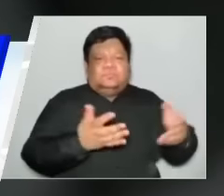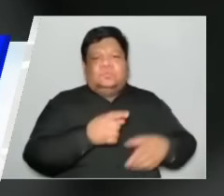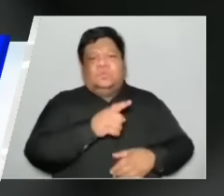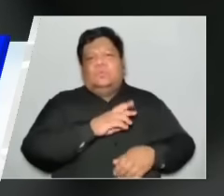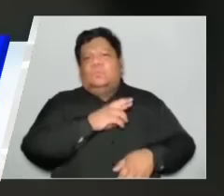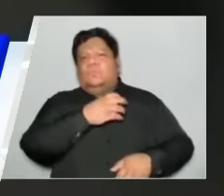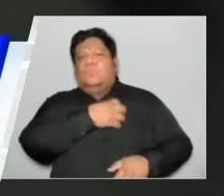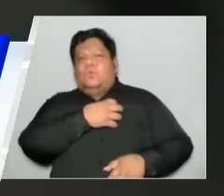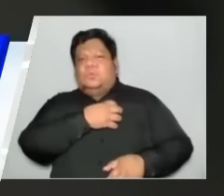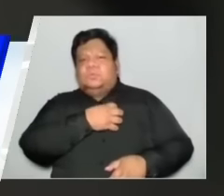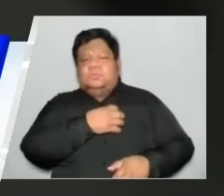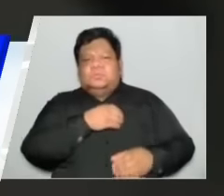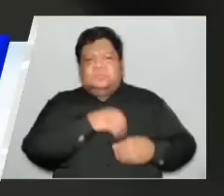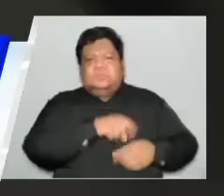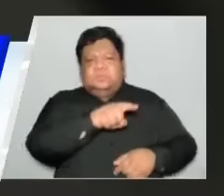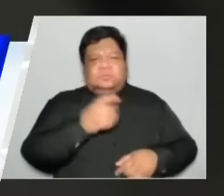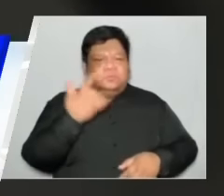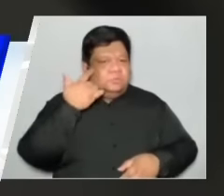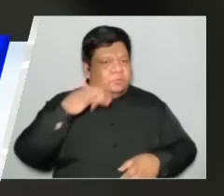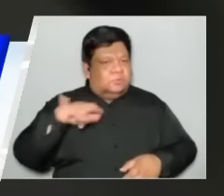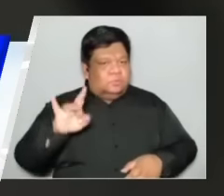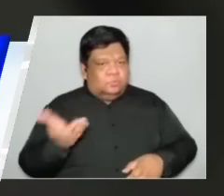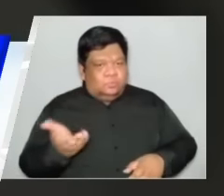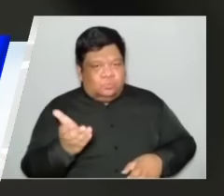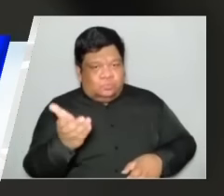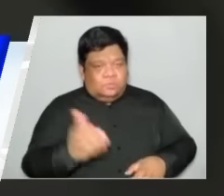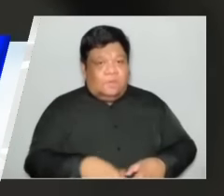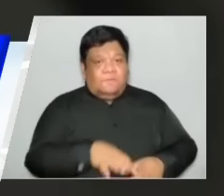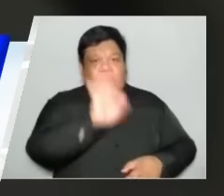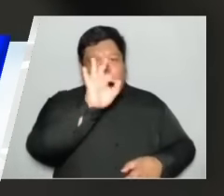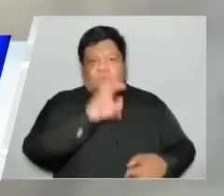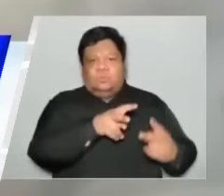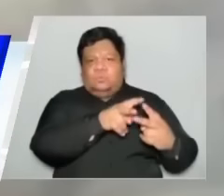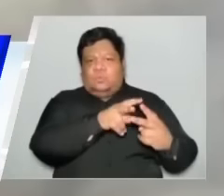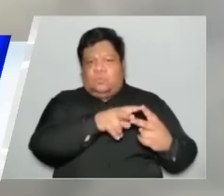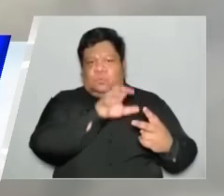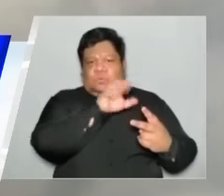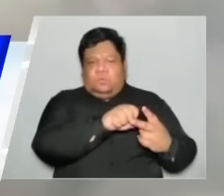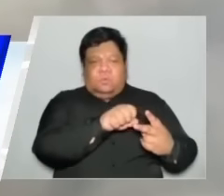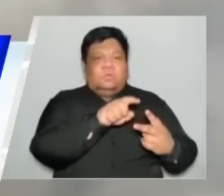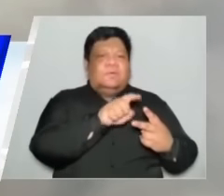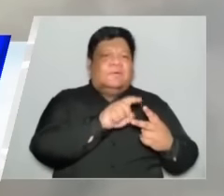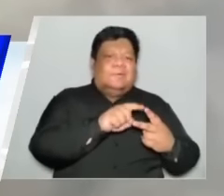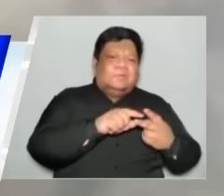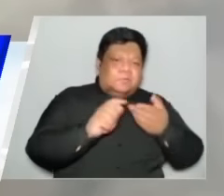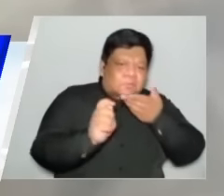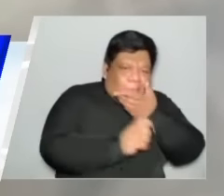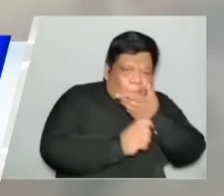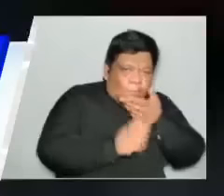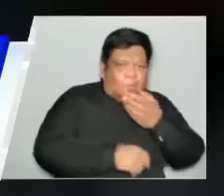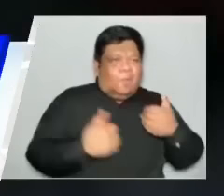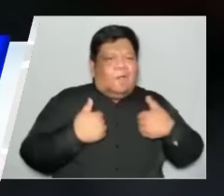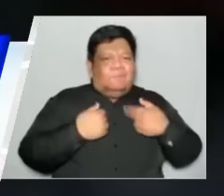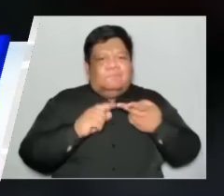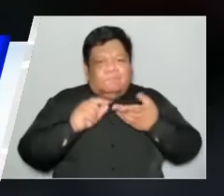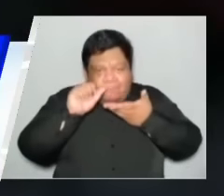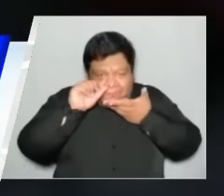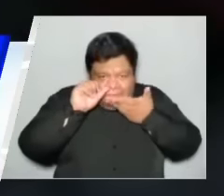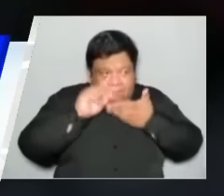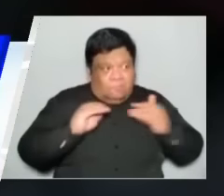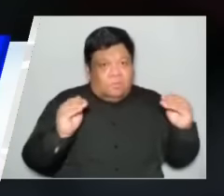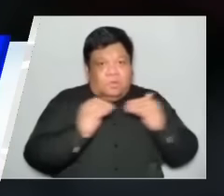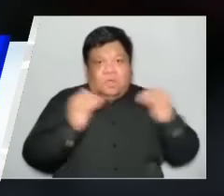Cagayan de Oro. Nasabat mula sa 2 ang hinihinalang shabu at cocaine na nagkakahalaga ng 3 million pesos. Sa investigasyon